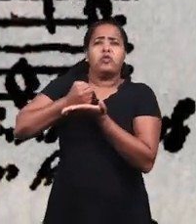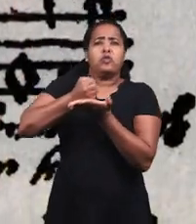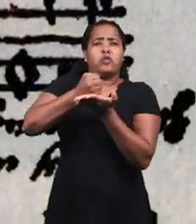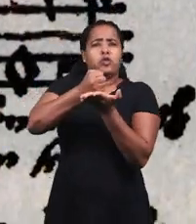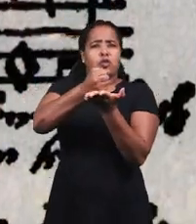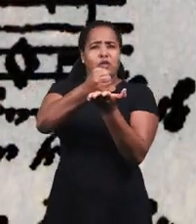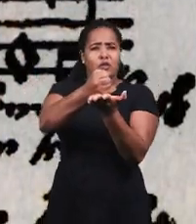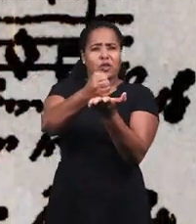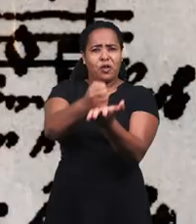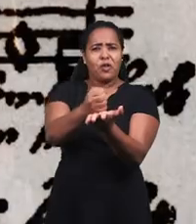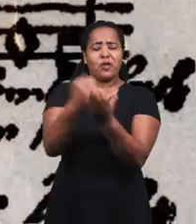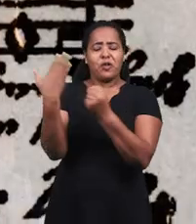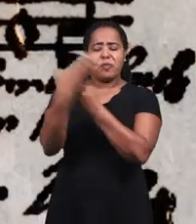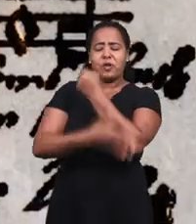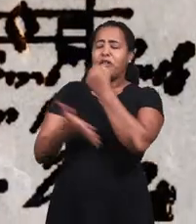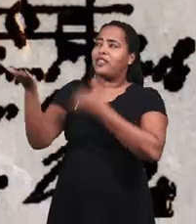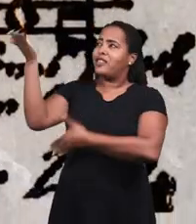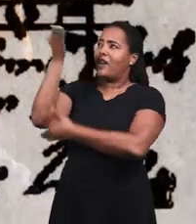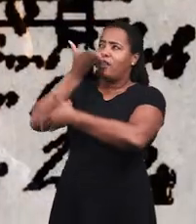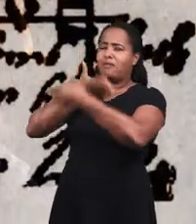им.